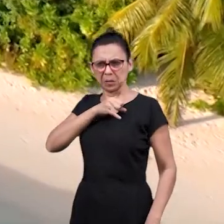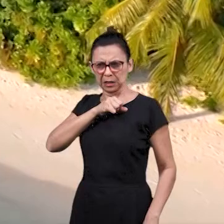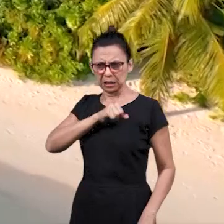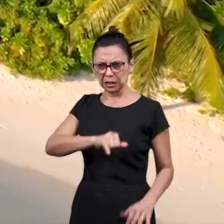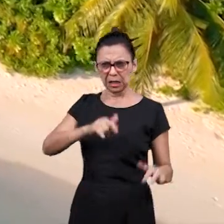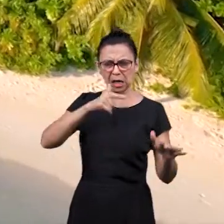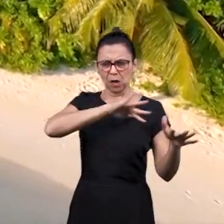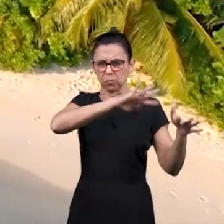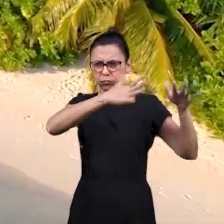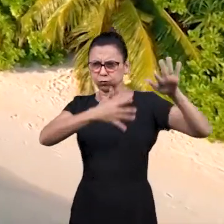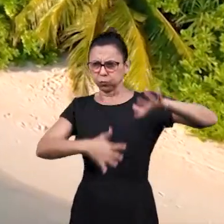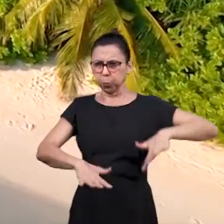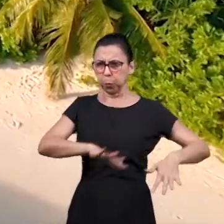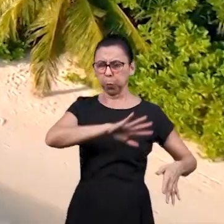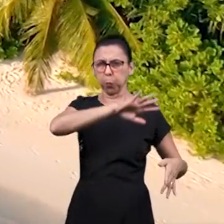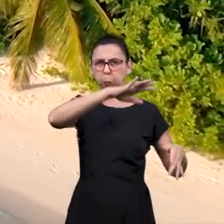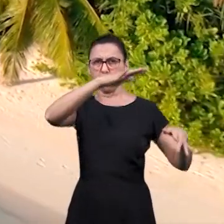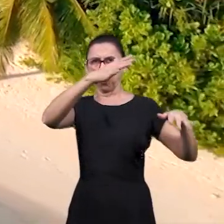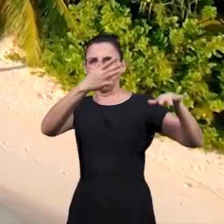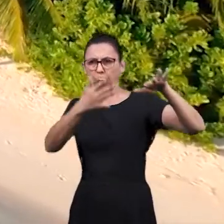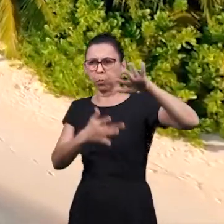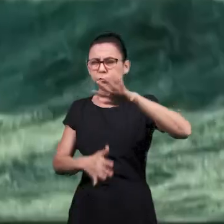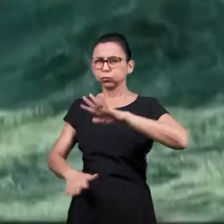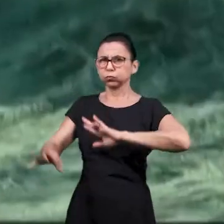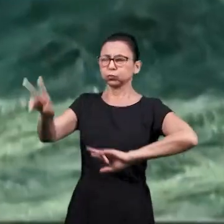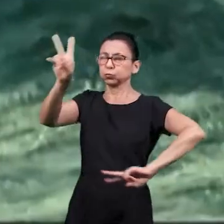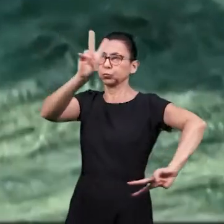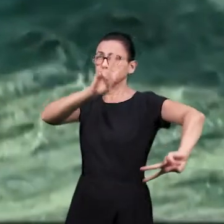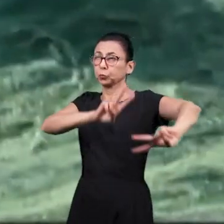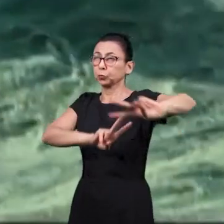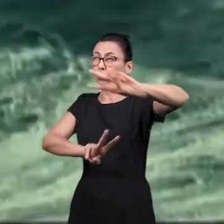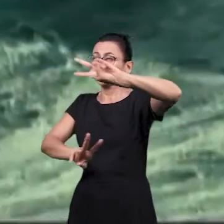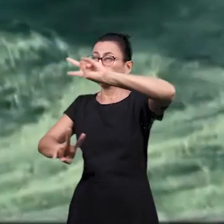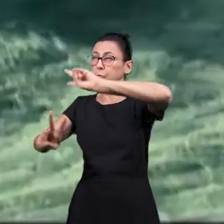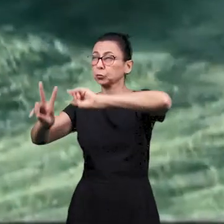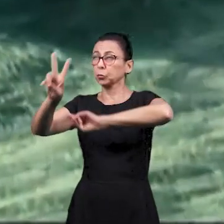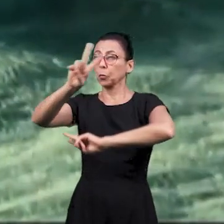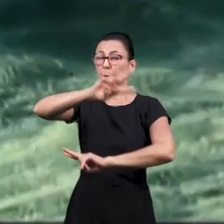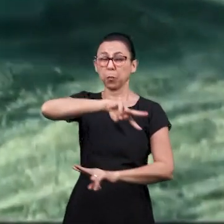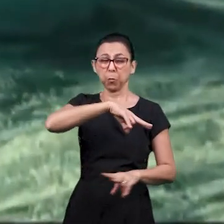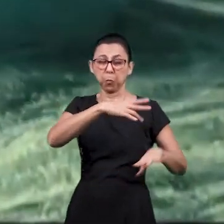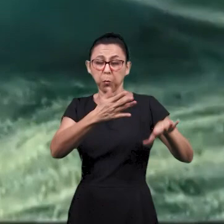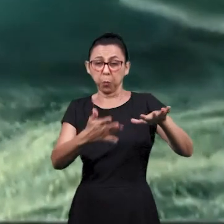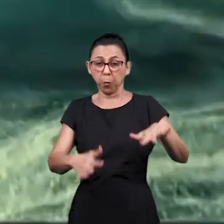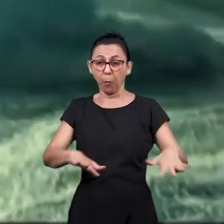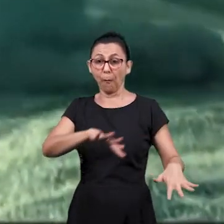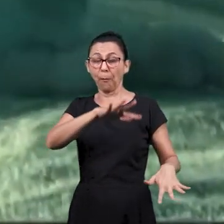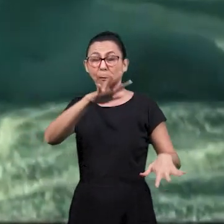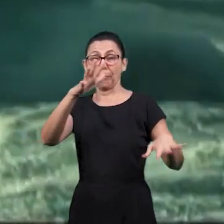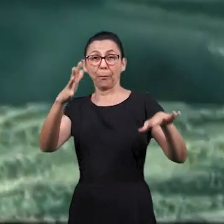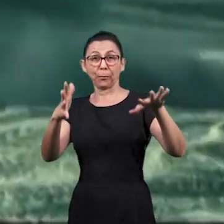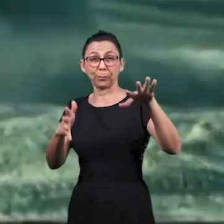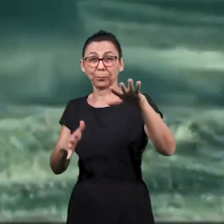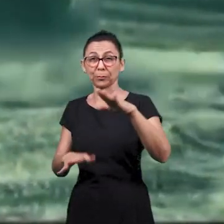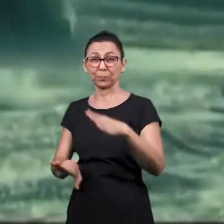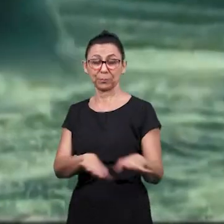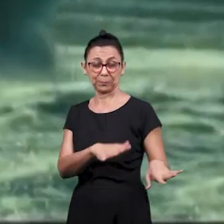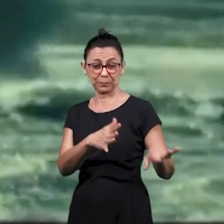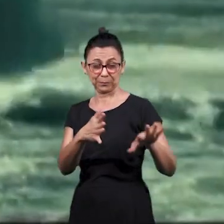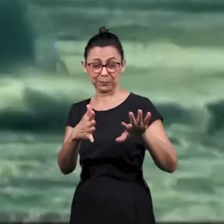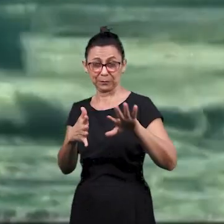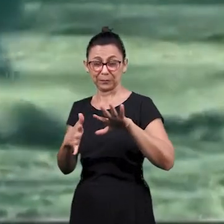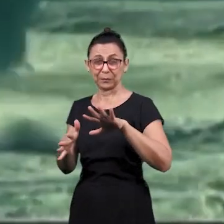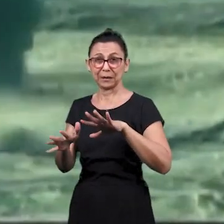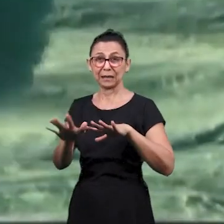Бурное море смирится, мне всякая тварь подчинится, владыка земли и небес тут сам,